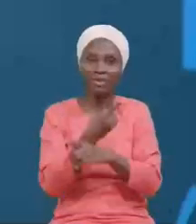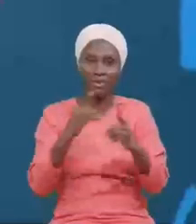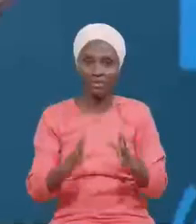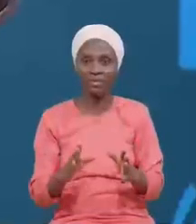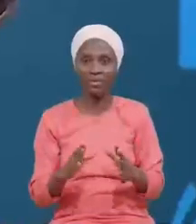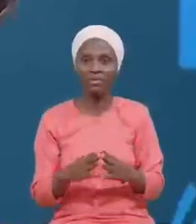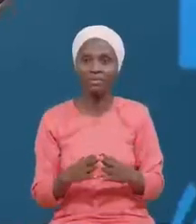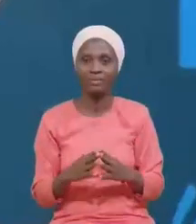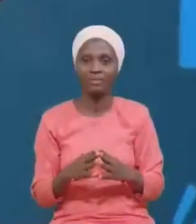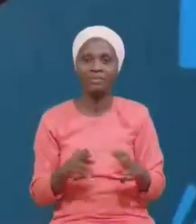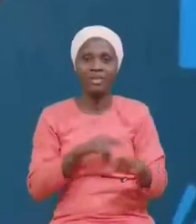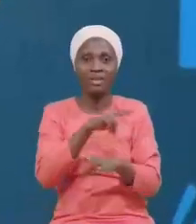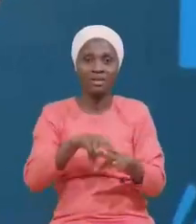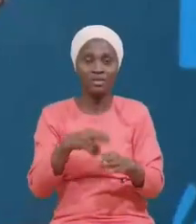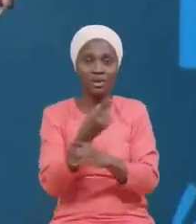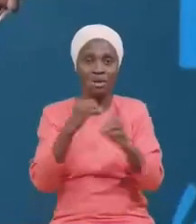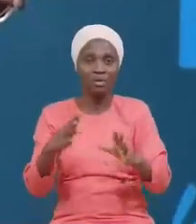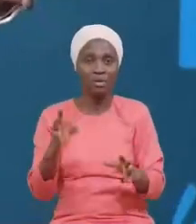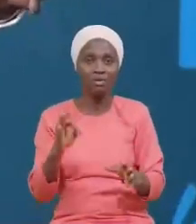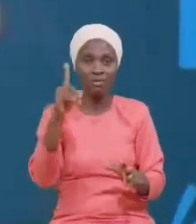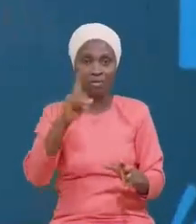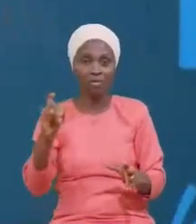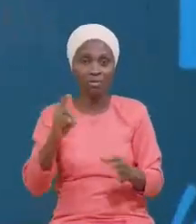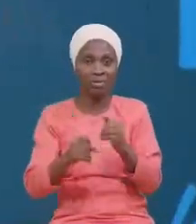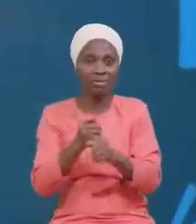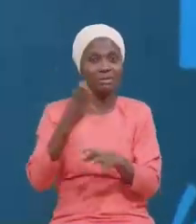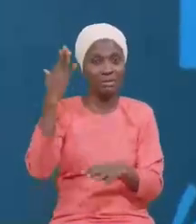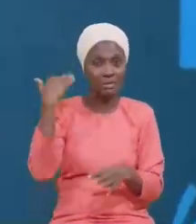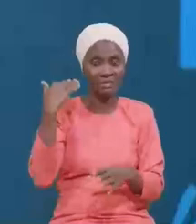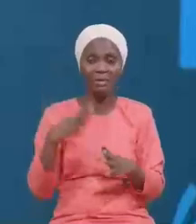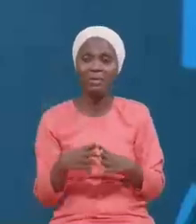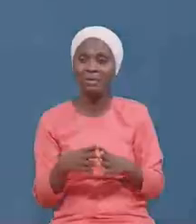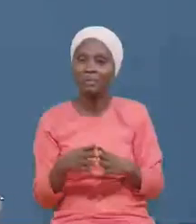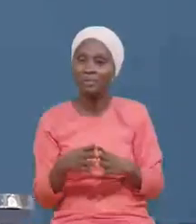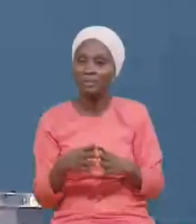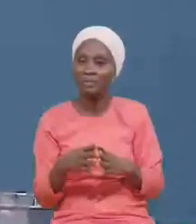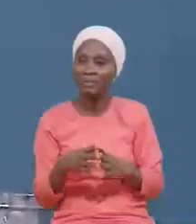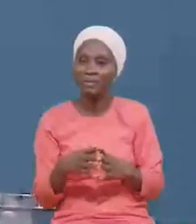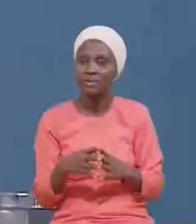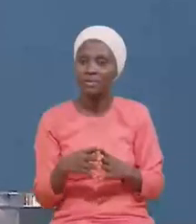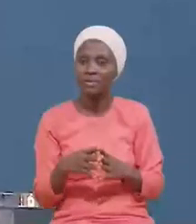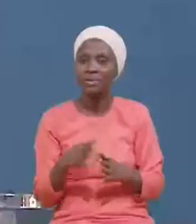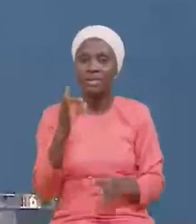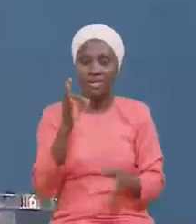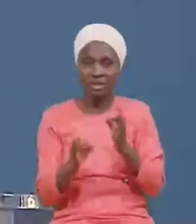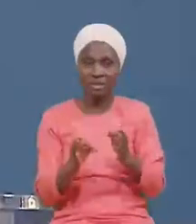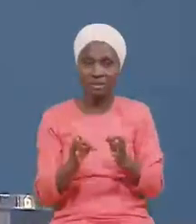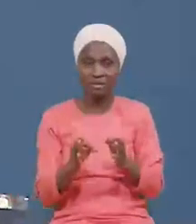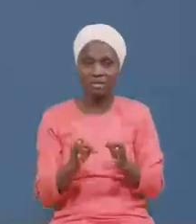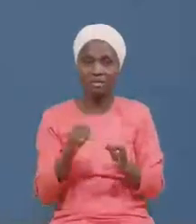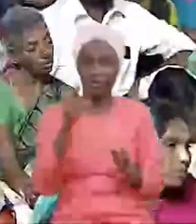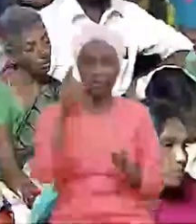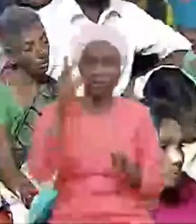Il est le libérateur, libérateur surnaturel du passé.